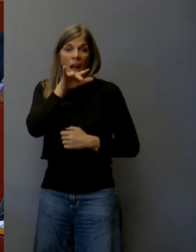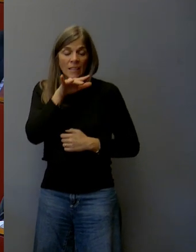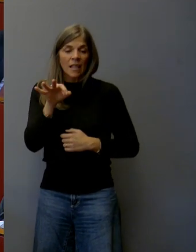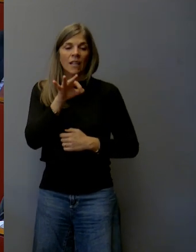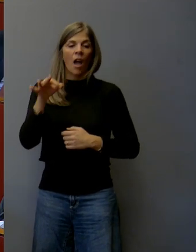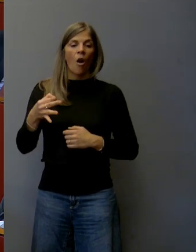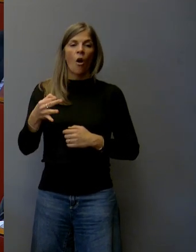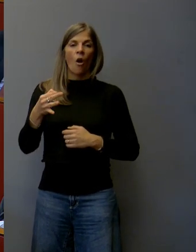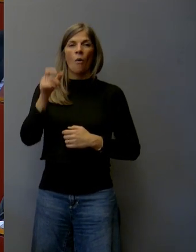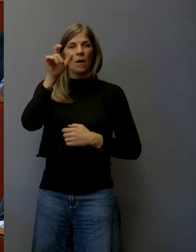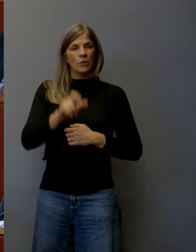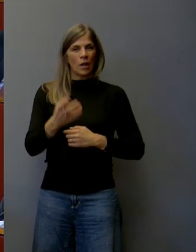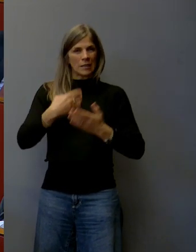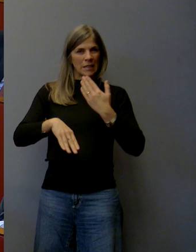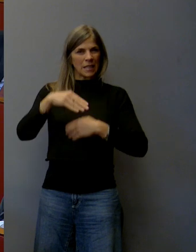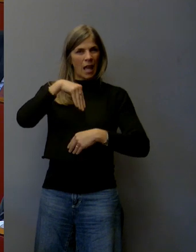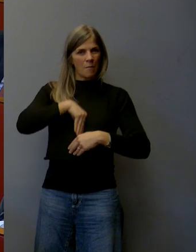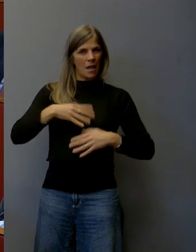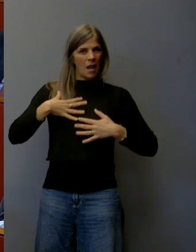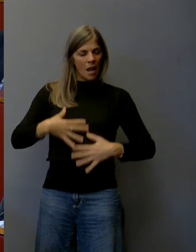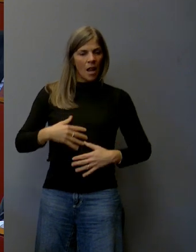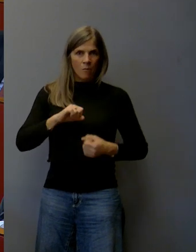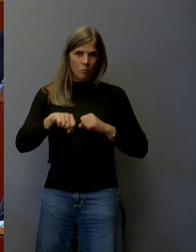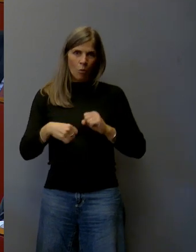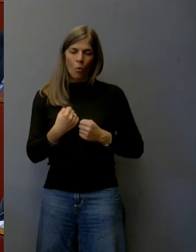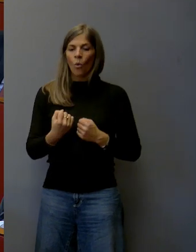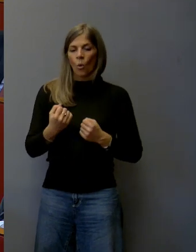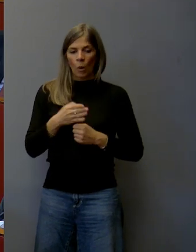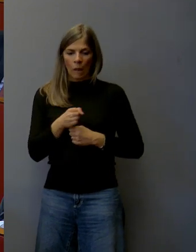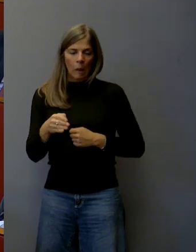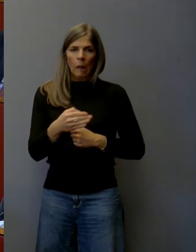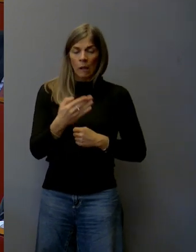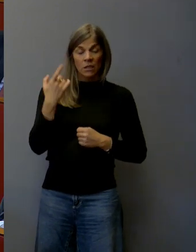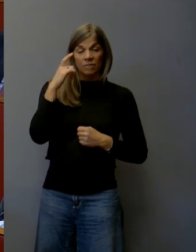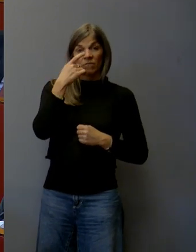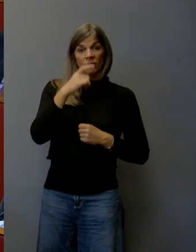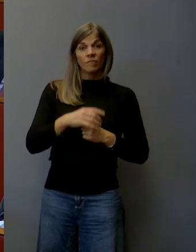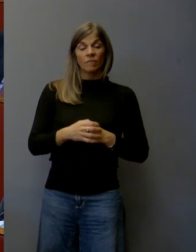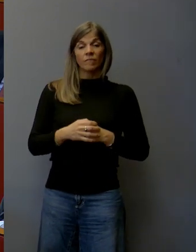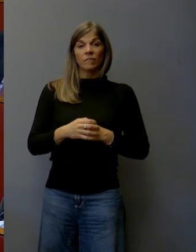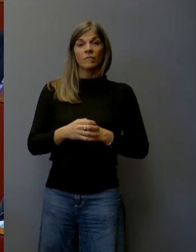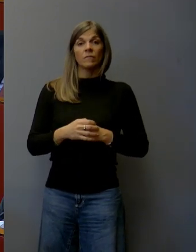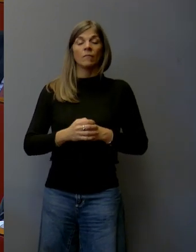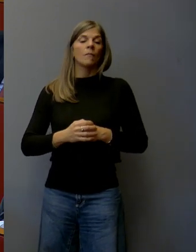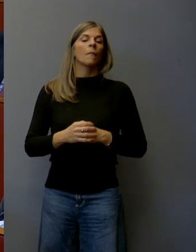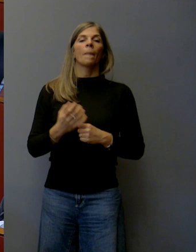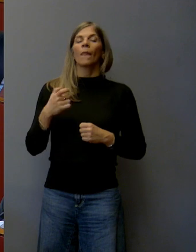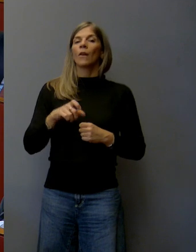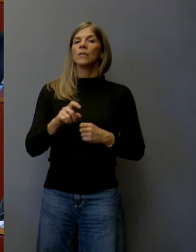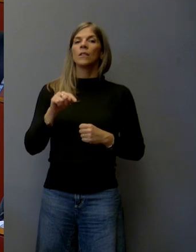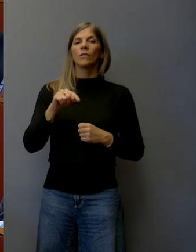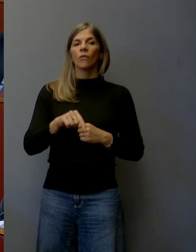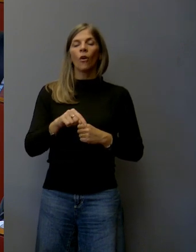di trattare i cittadini perché questi sono momenti in cui